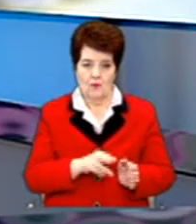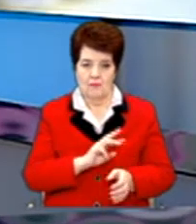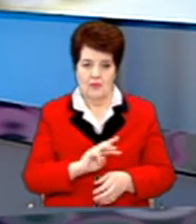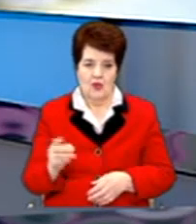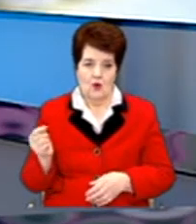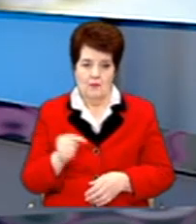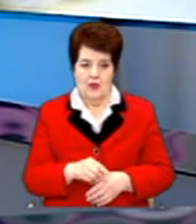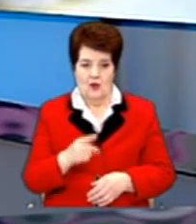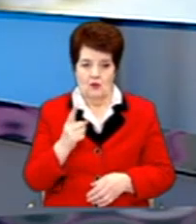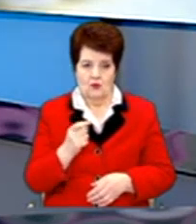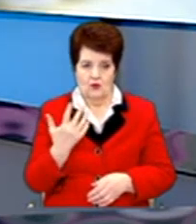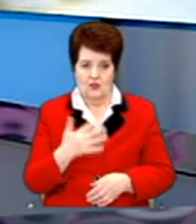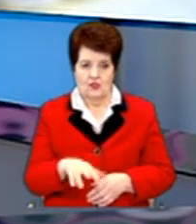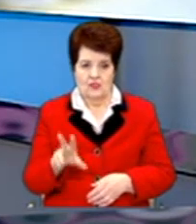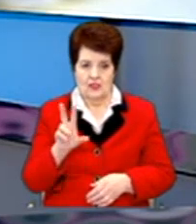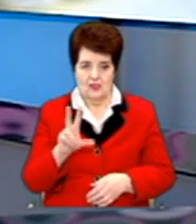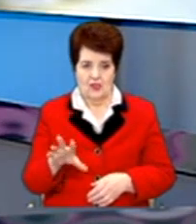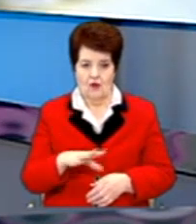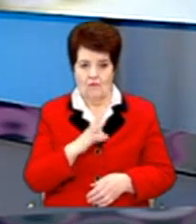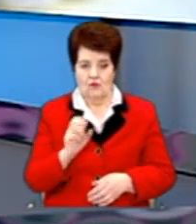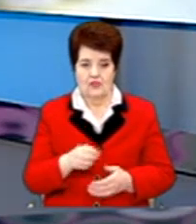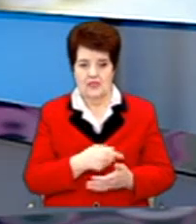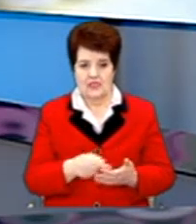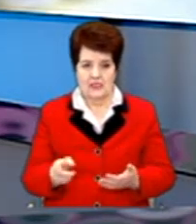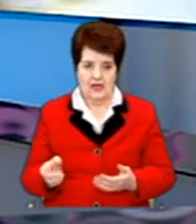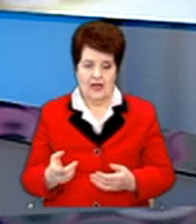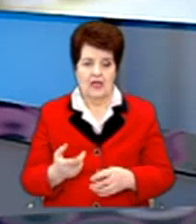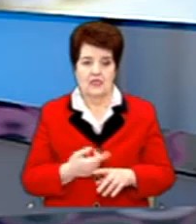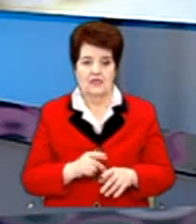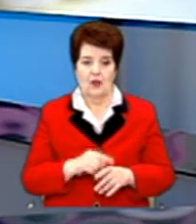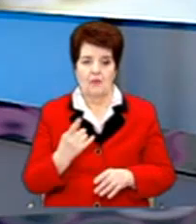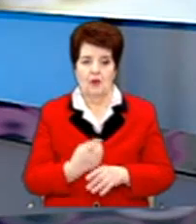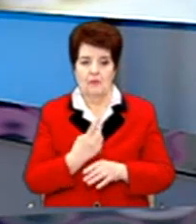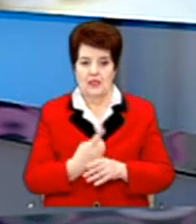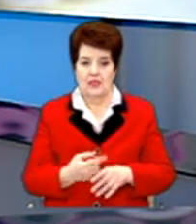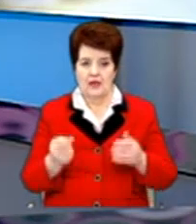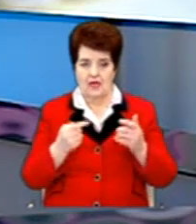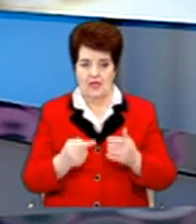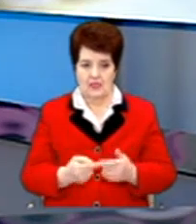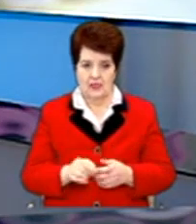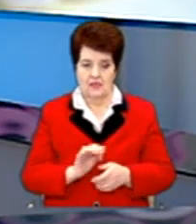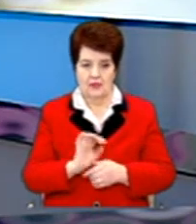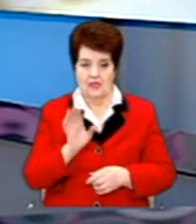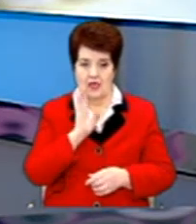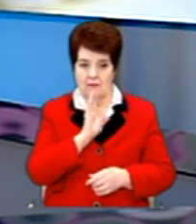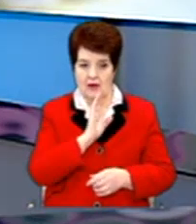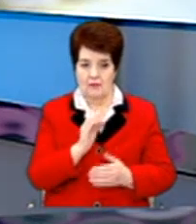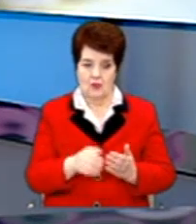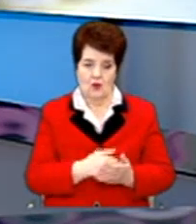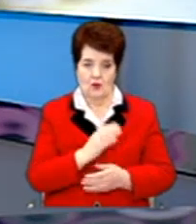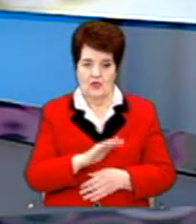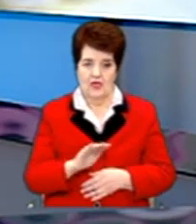iar 1.153 de pacienți au fost externați. Pentru prima oară a fost confirmat și un caz de transmitere de la mamă la nou